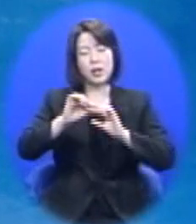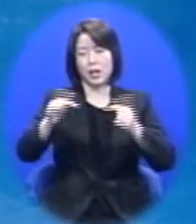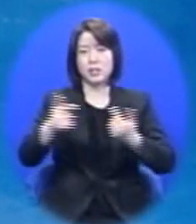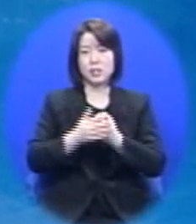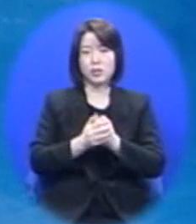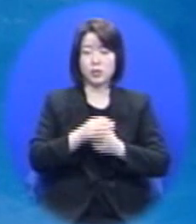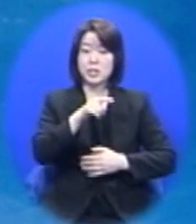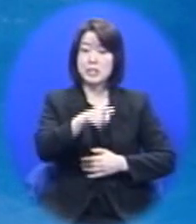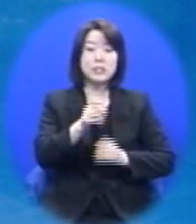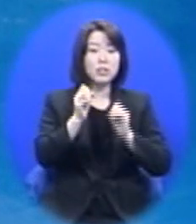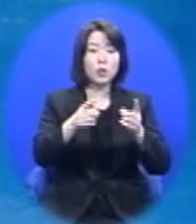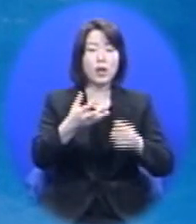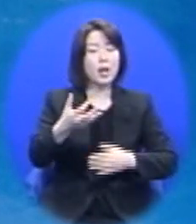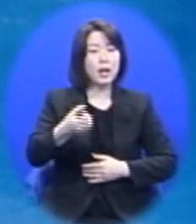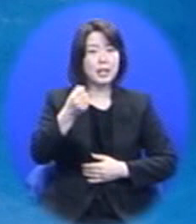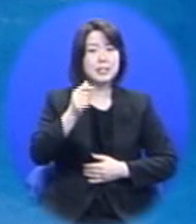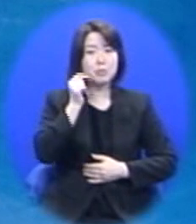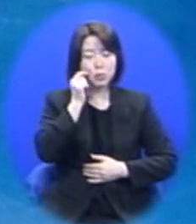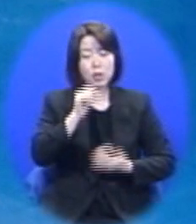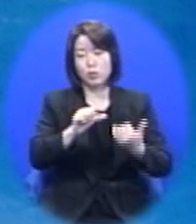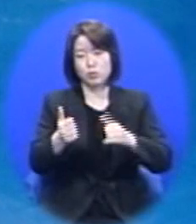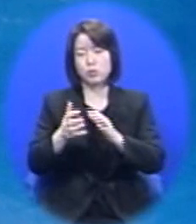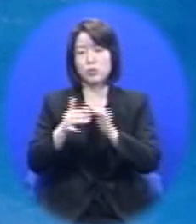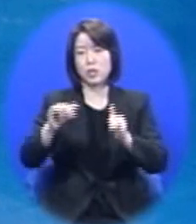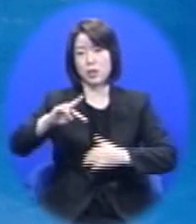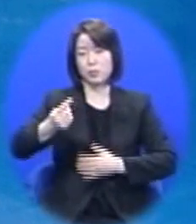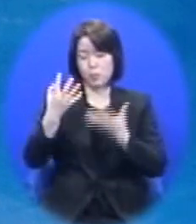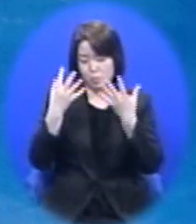못하고 죽는 사람 많아요.